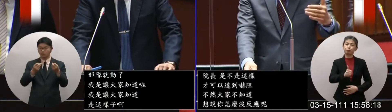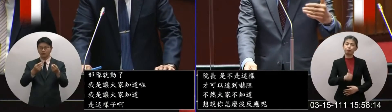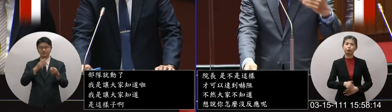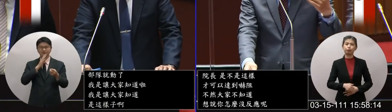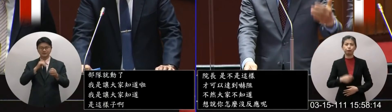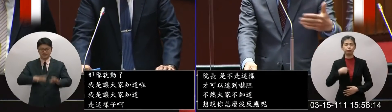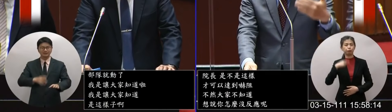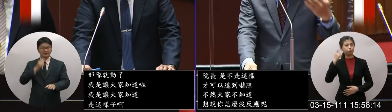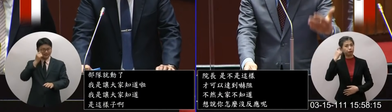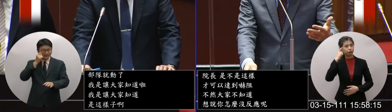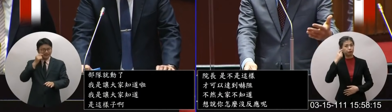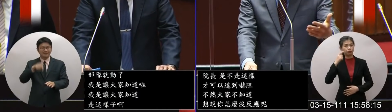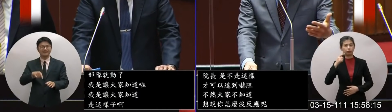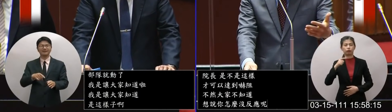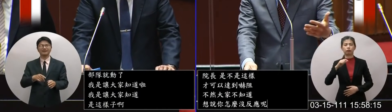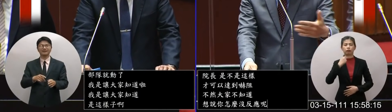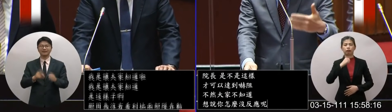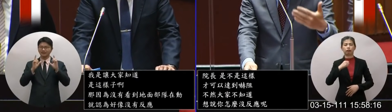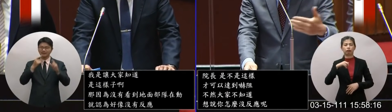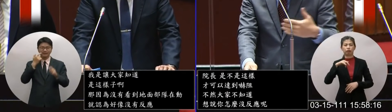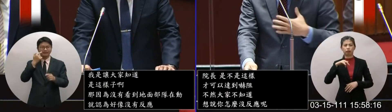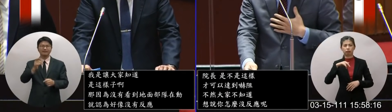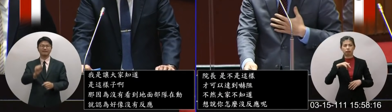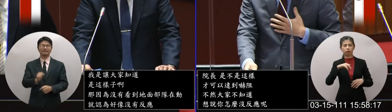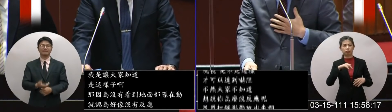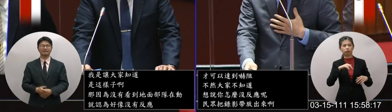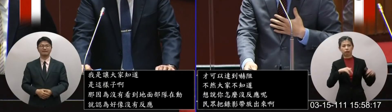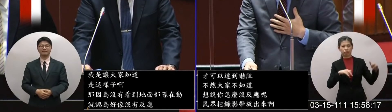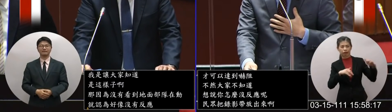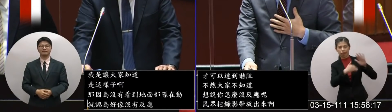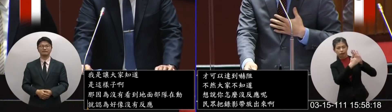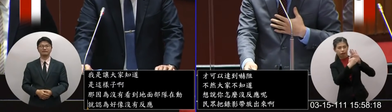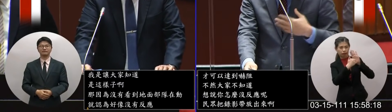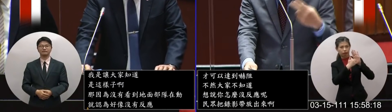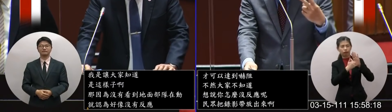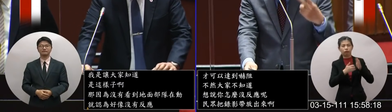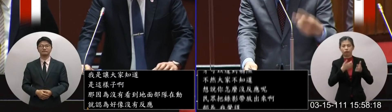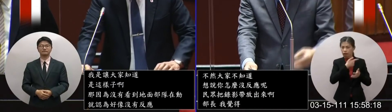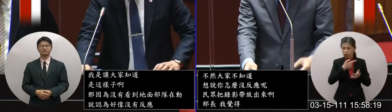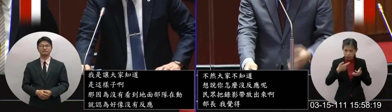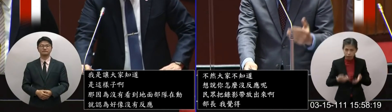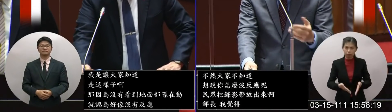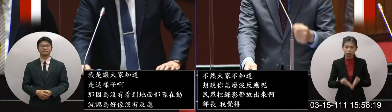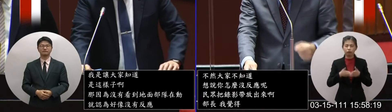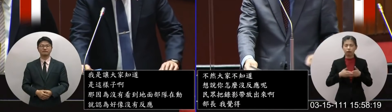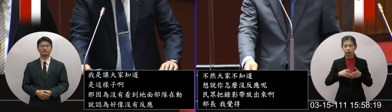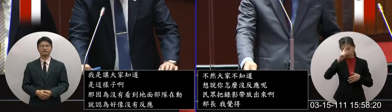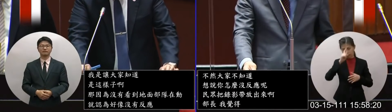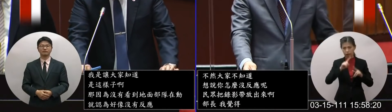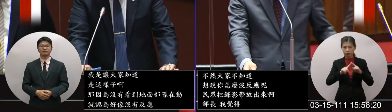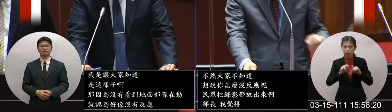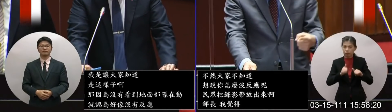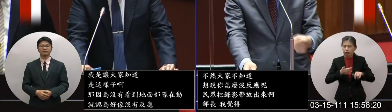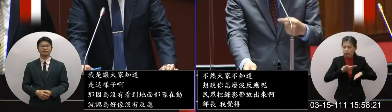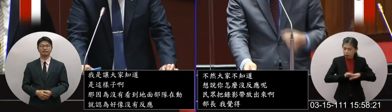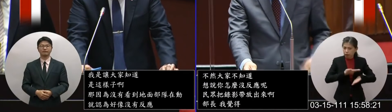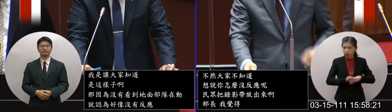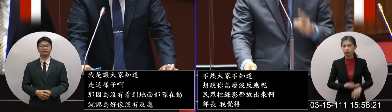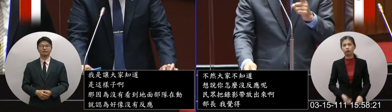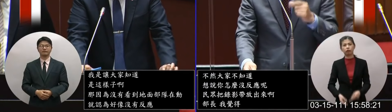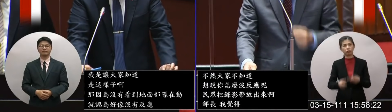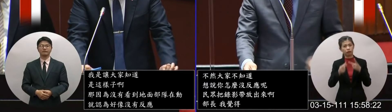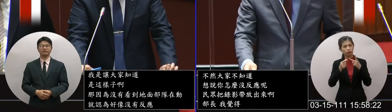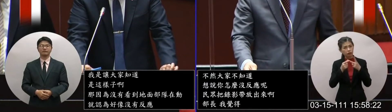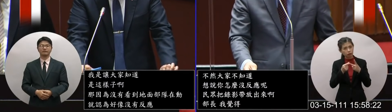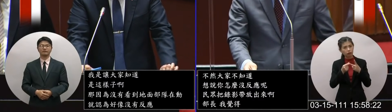我觉得整个空防的部分呢、这个要让国人安心呐、第二个掉飞机的问题